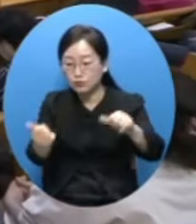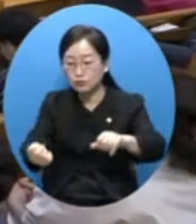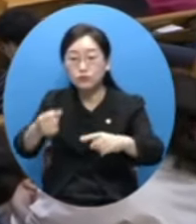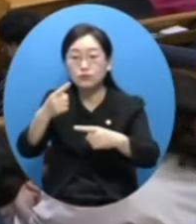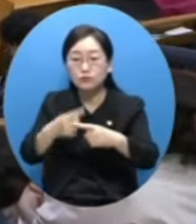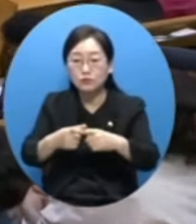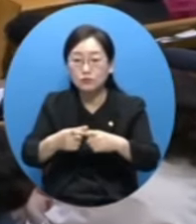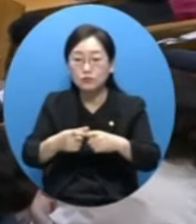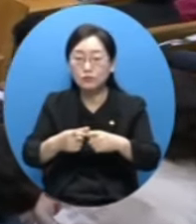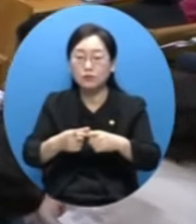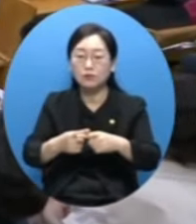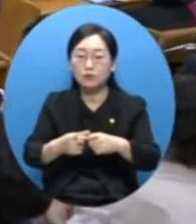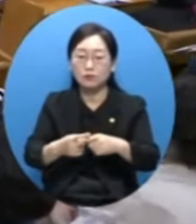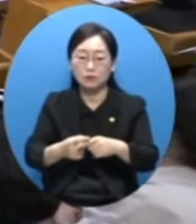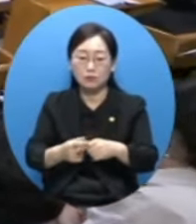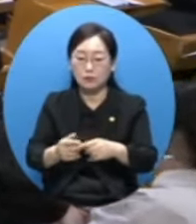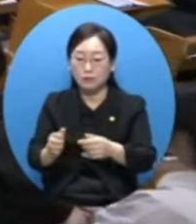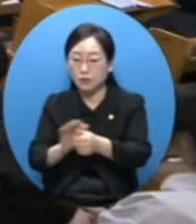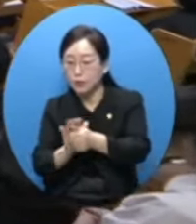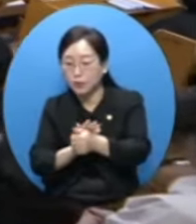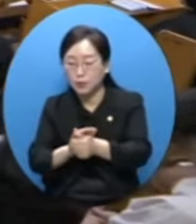수 있는 능력이 없었습니다.